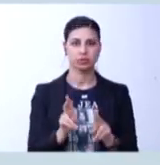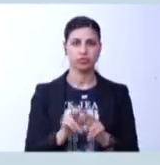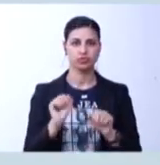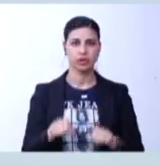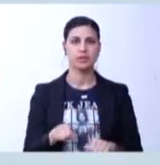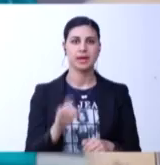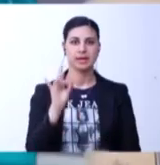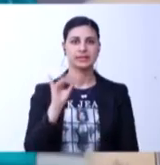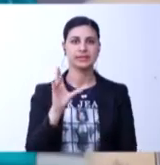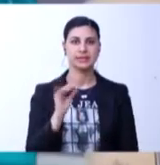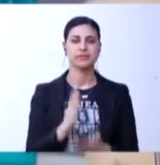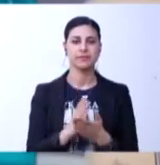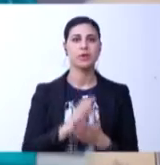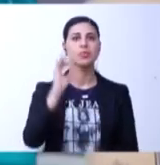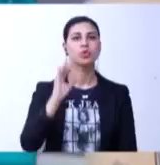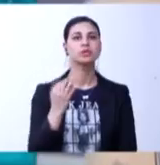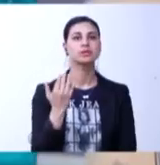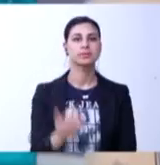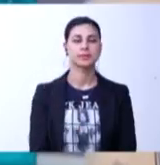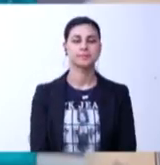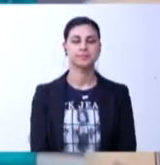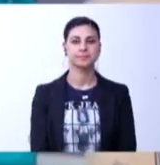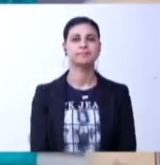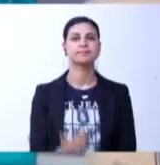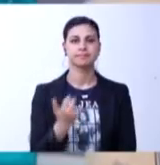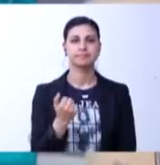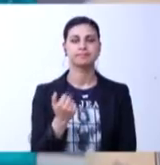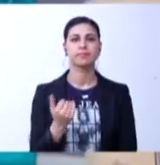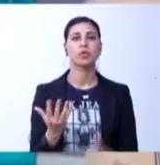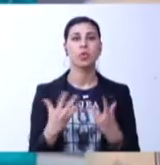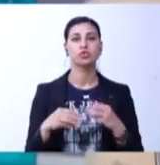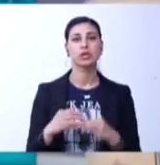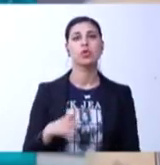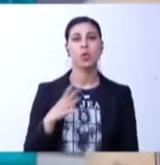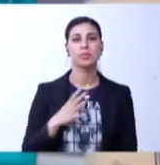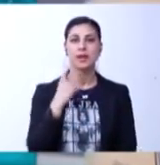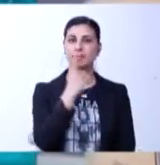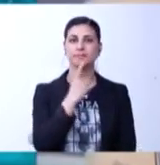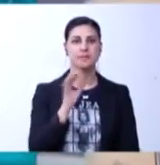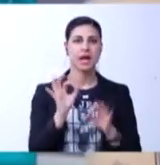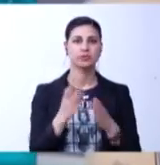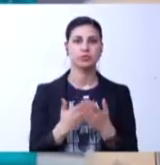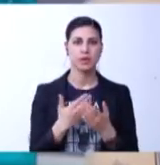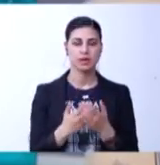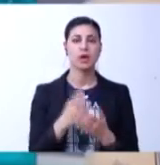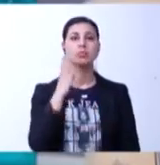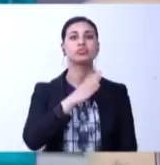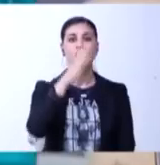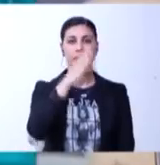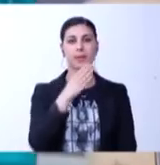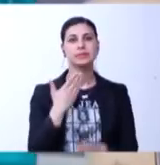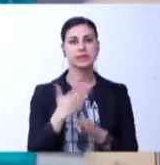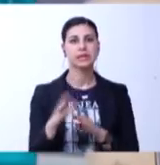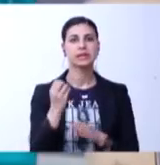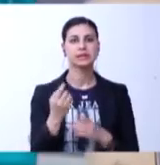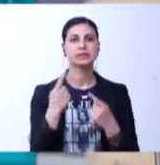დარღვევა. კი ბატონო. ანუ არასწორი კბილები. გენეტიკური განწყობა არის ძალიან მნიშვნელოვანი და გარდა მშობლებისა მინდა აღვნიშნო, რომ